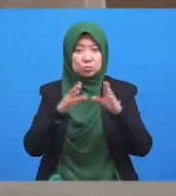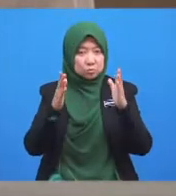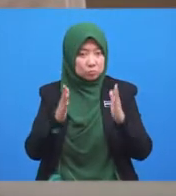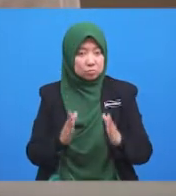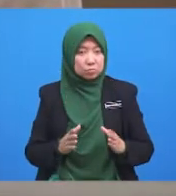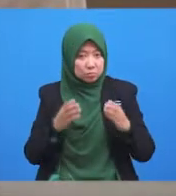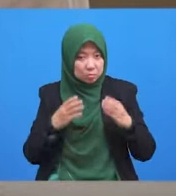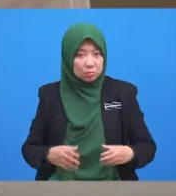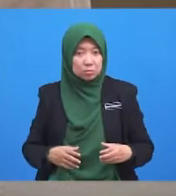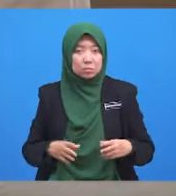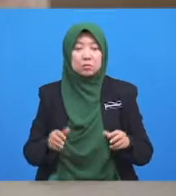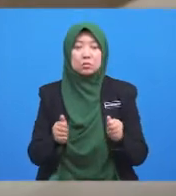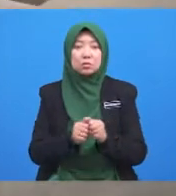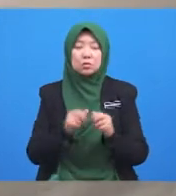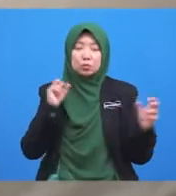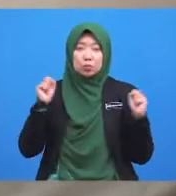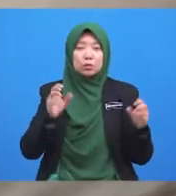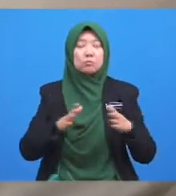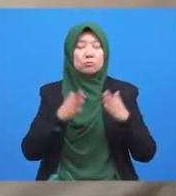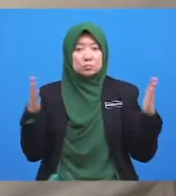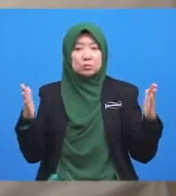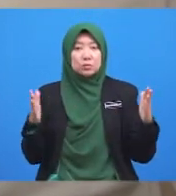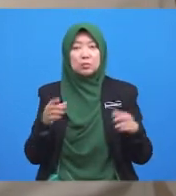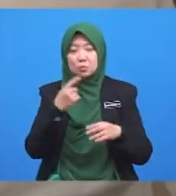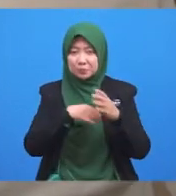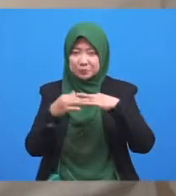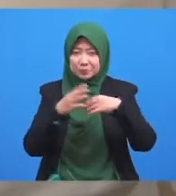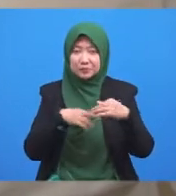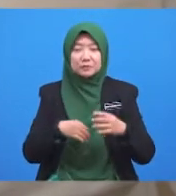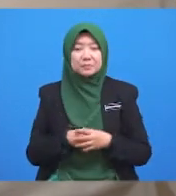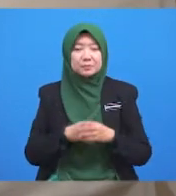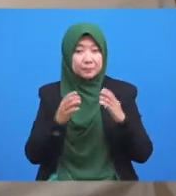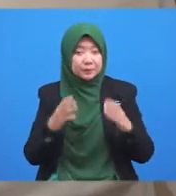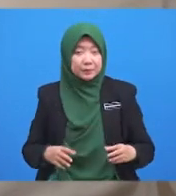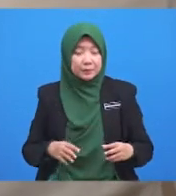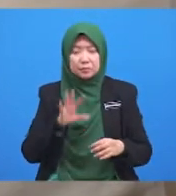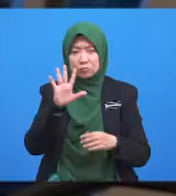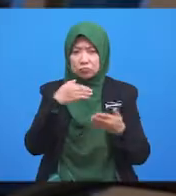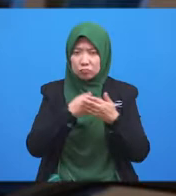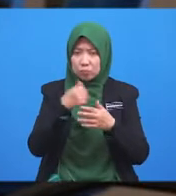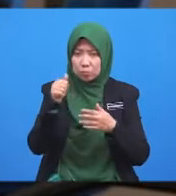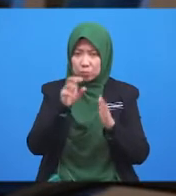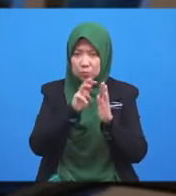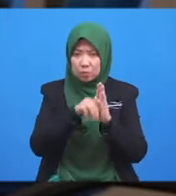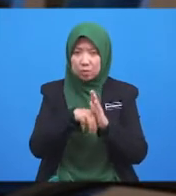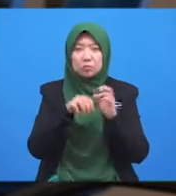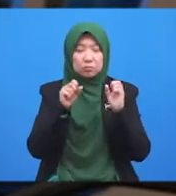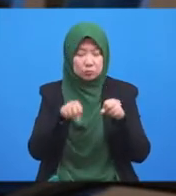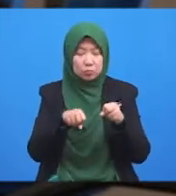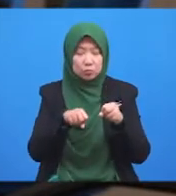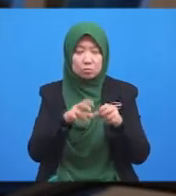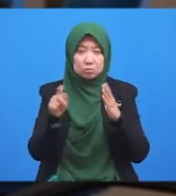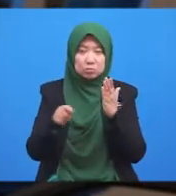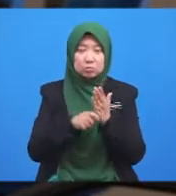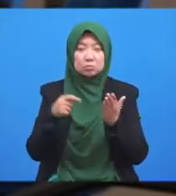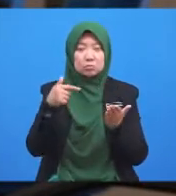tuala besar untuk keselesaan pelanggan. Selepas 5 hingga 10 minit, anda boleh menaikkan